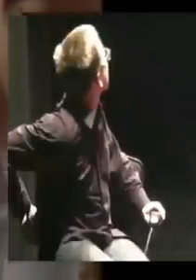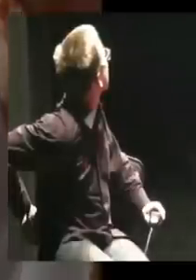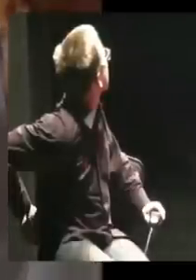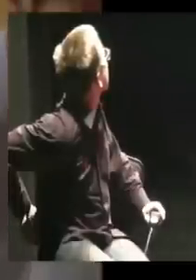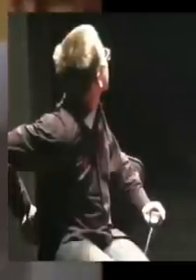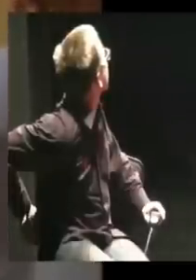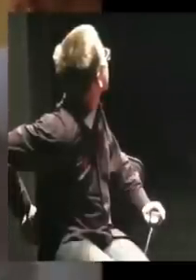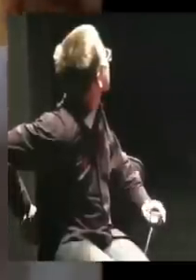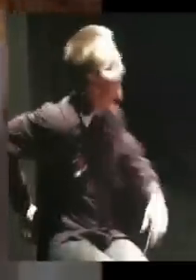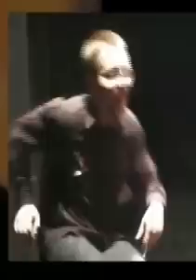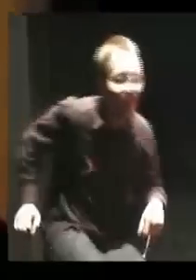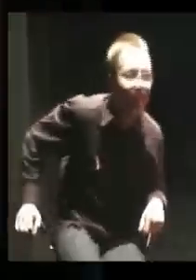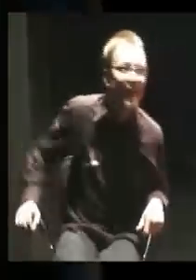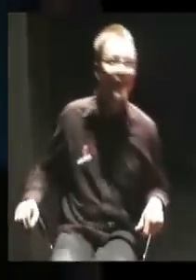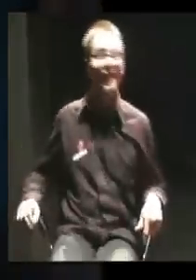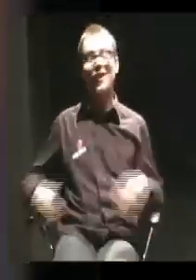Koniec dialogu.